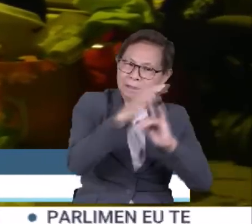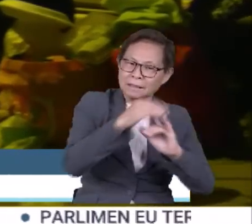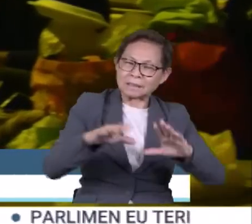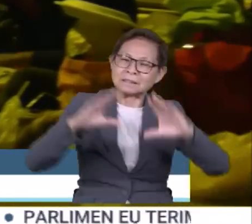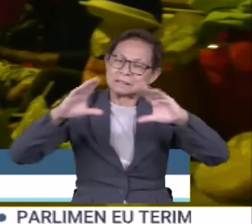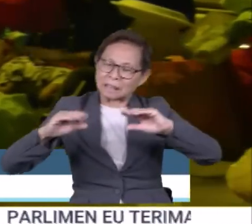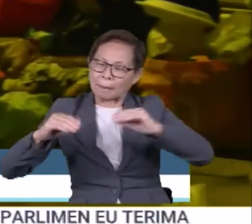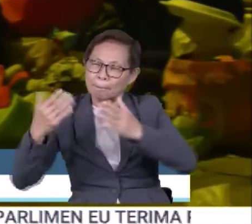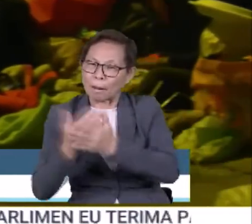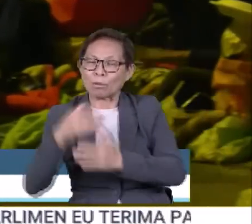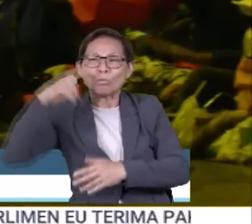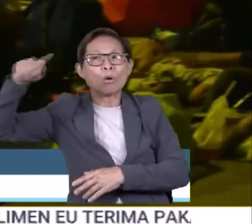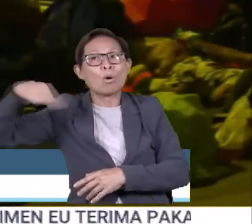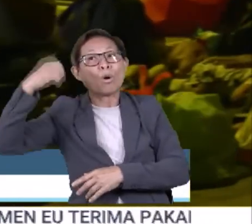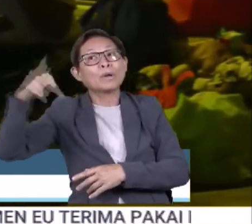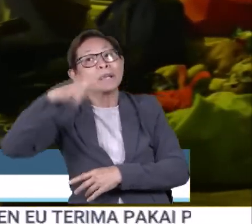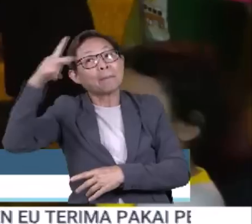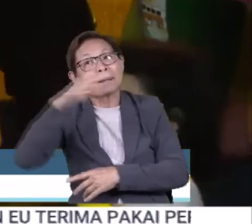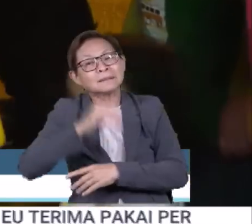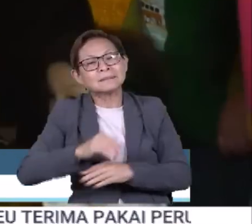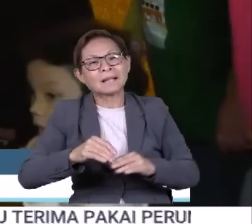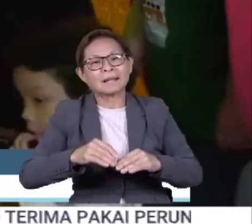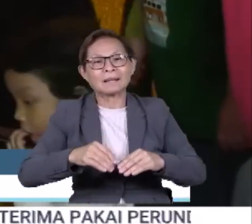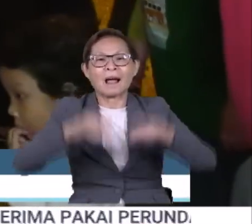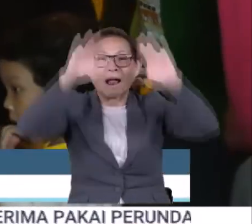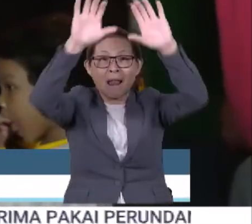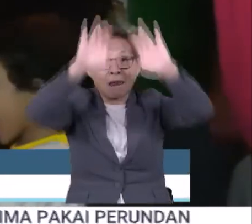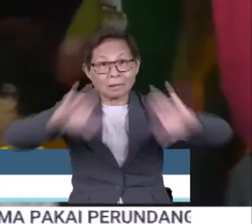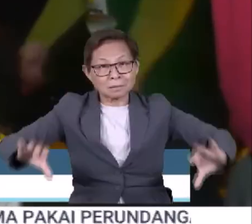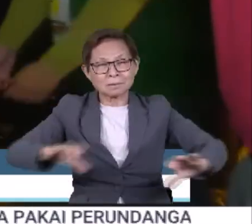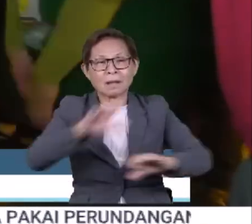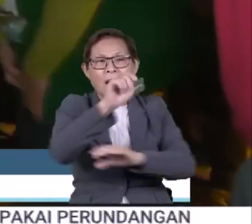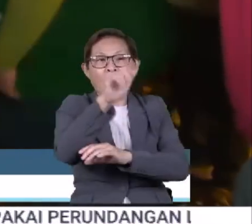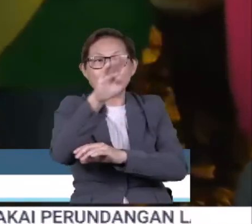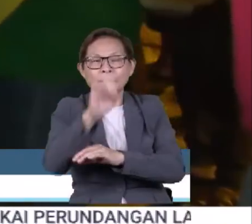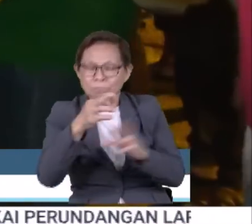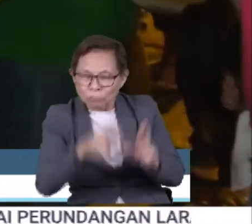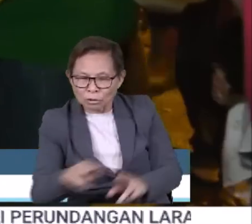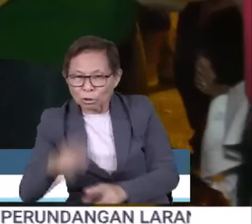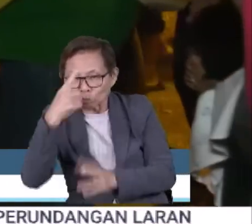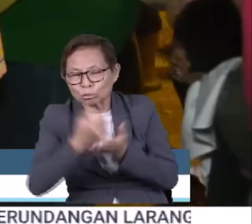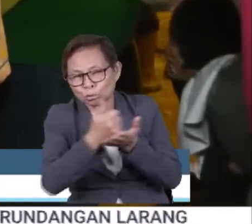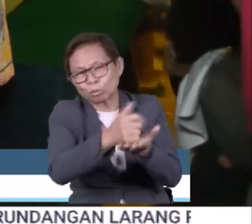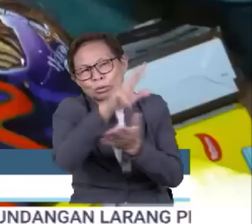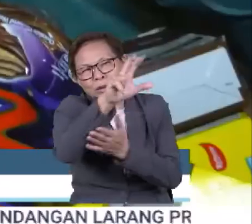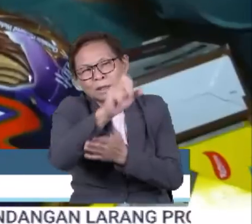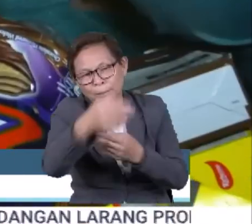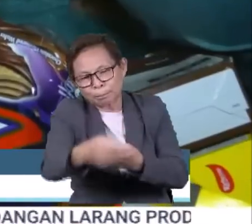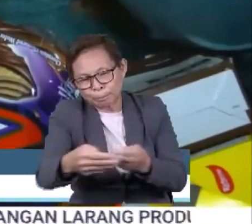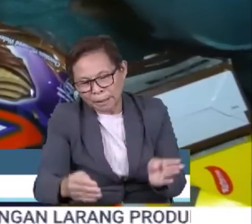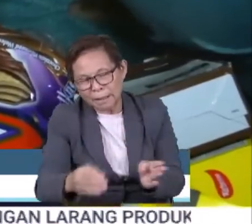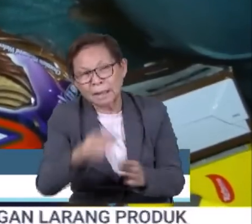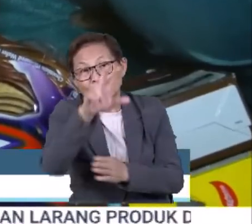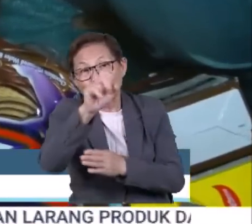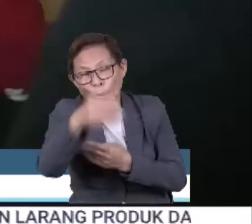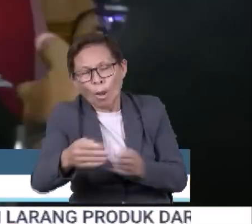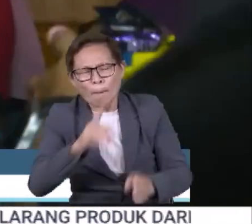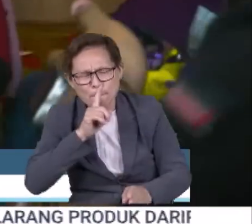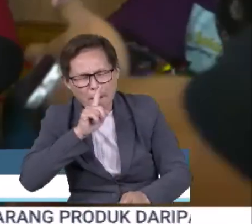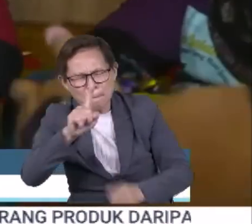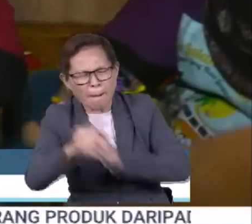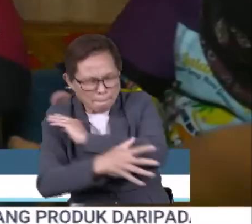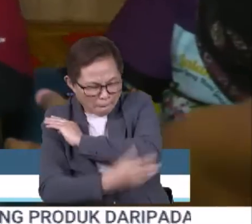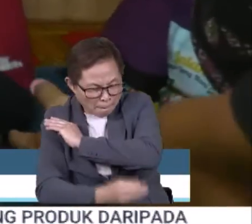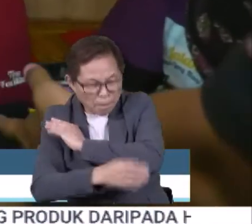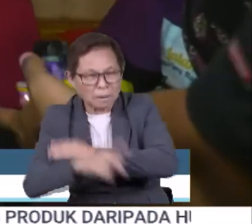baharu, kipas dan langsir. Abim merancang untuk menyantuni 30 lagi bilik yang benar-benar daif di